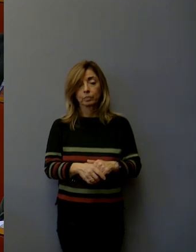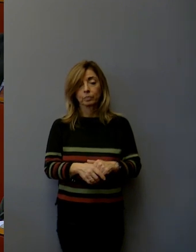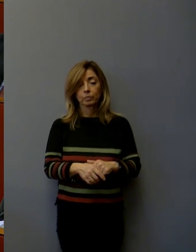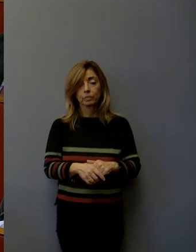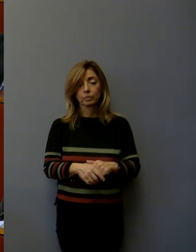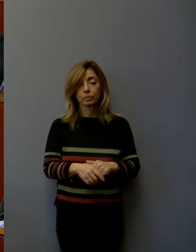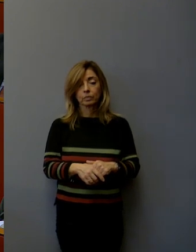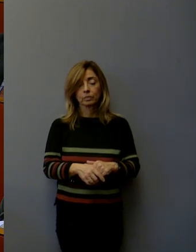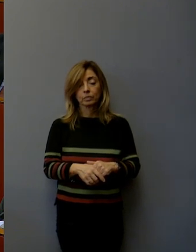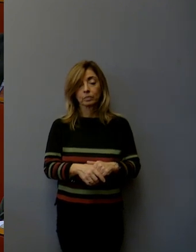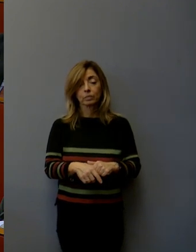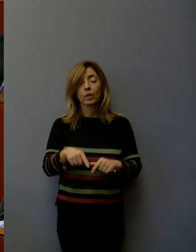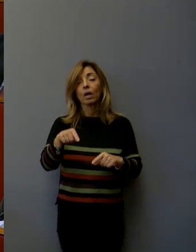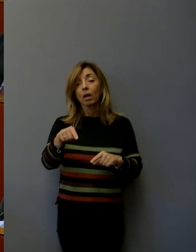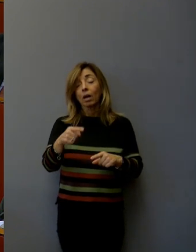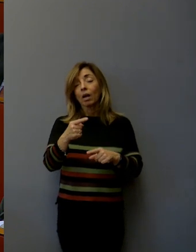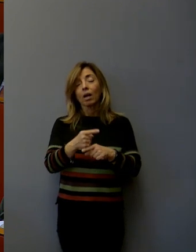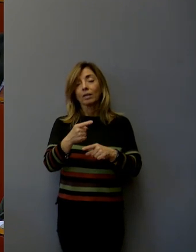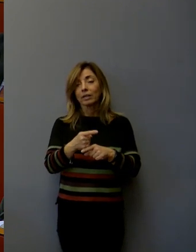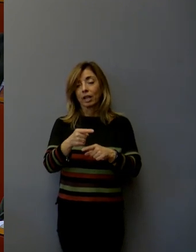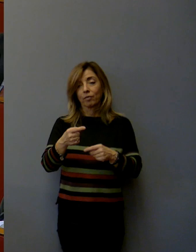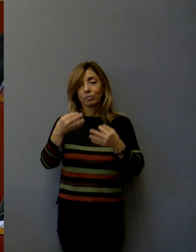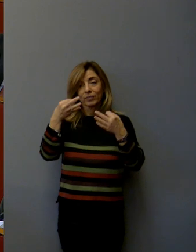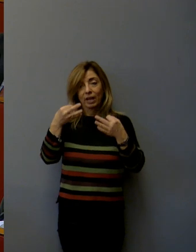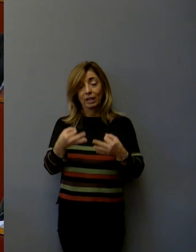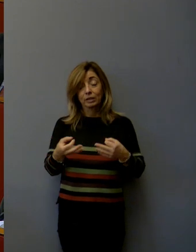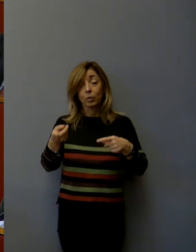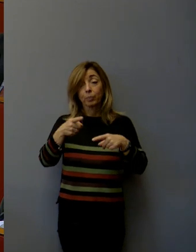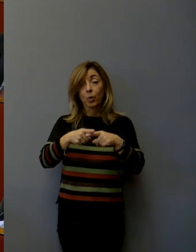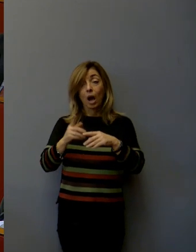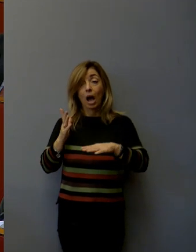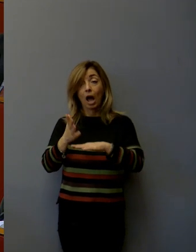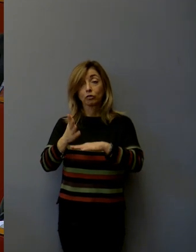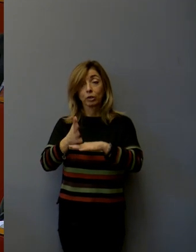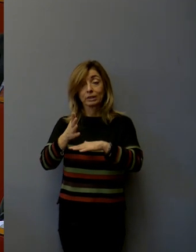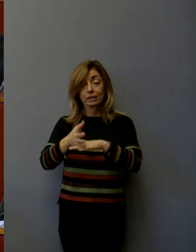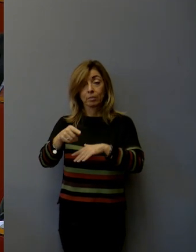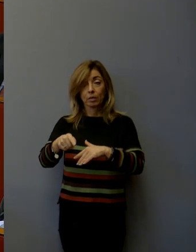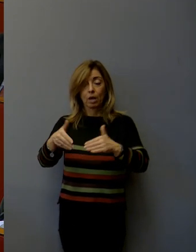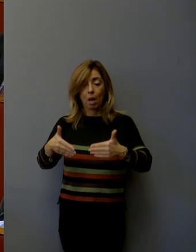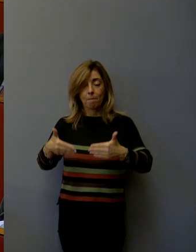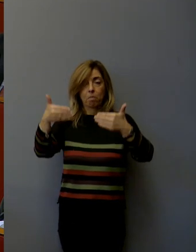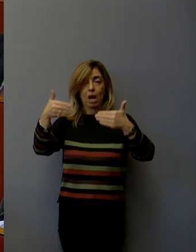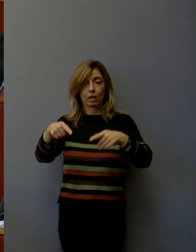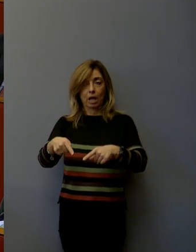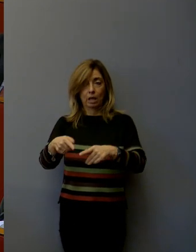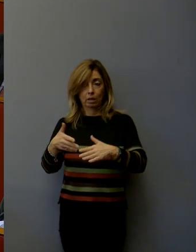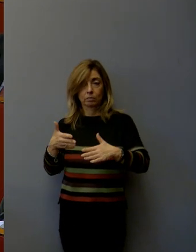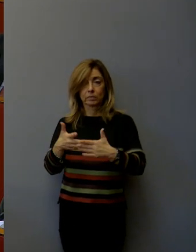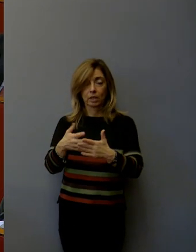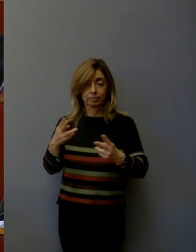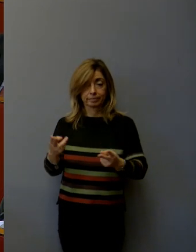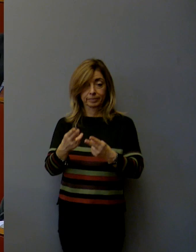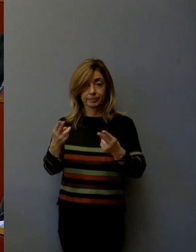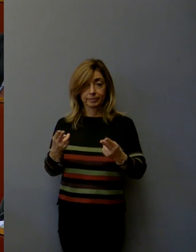sicuro ma deve essere reso accessibile perché ripeto è una barriera architettonica Oppure si crea